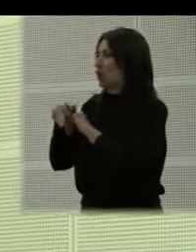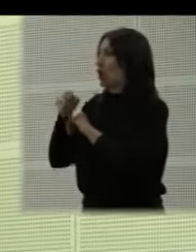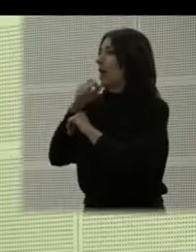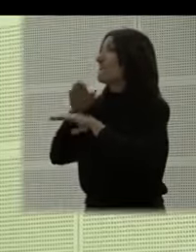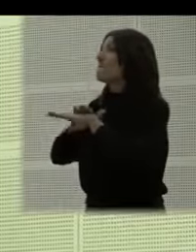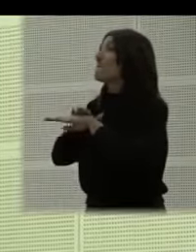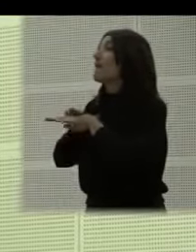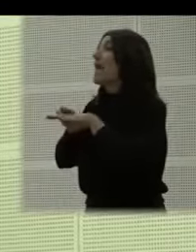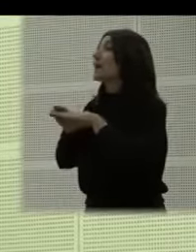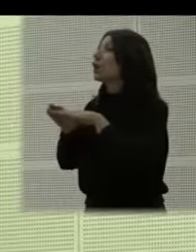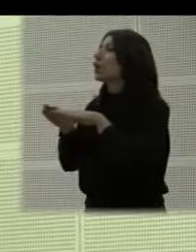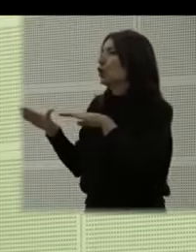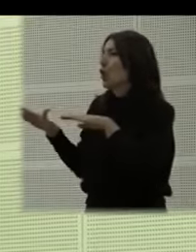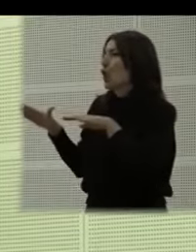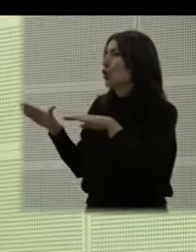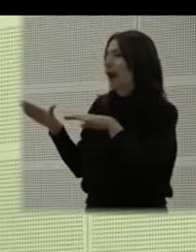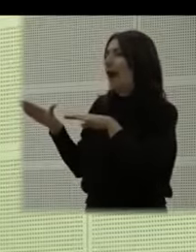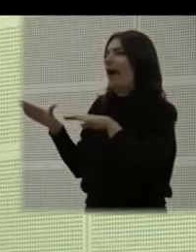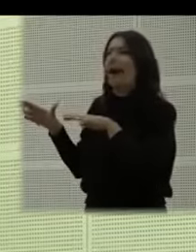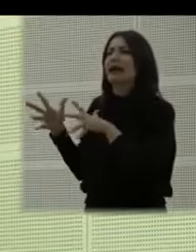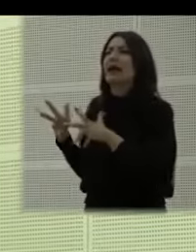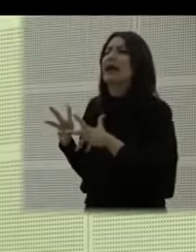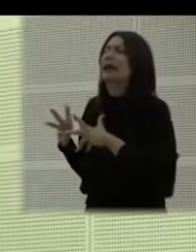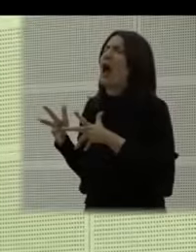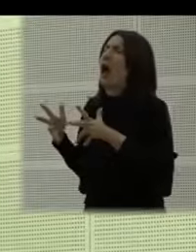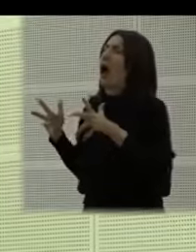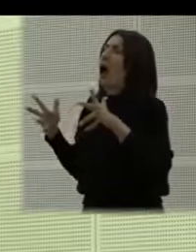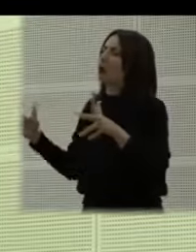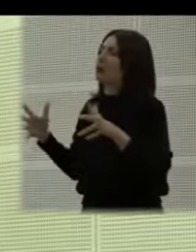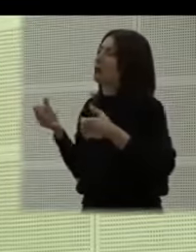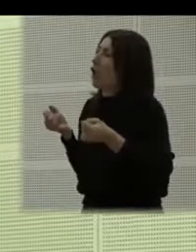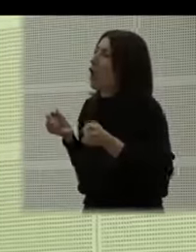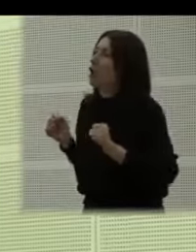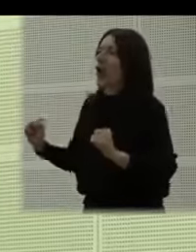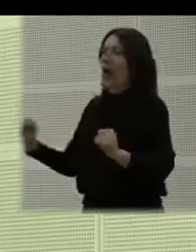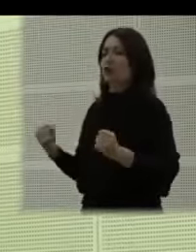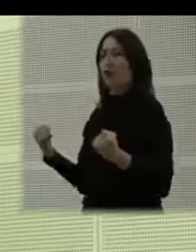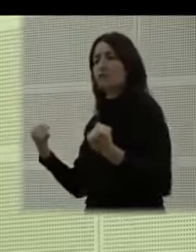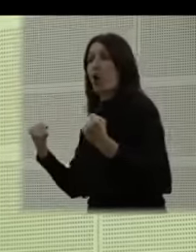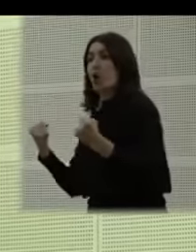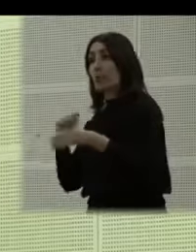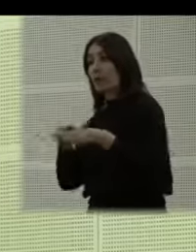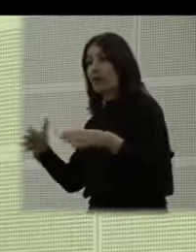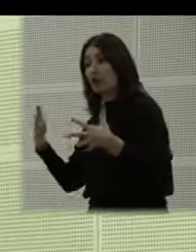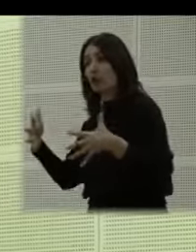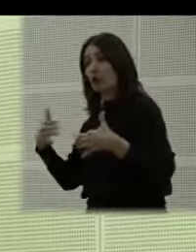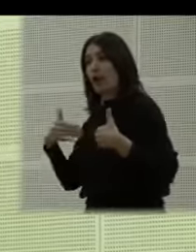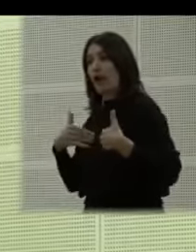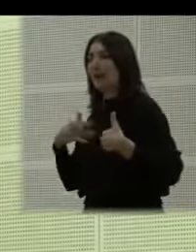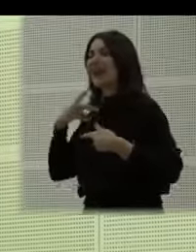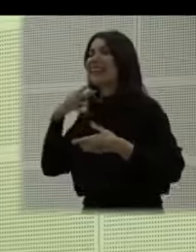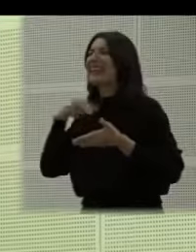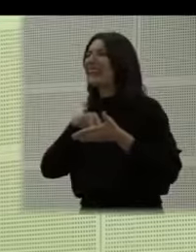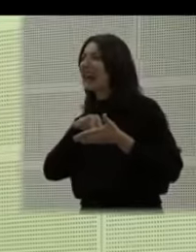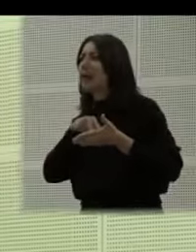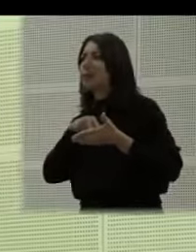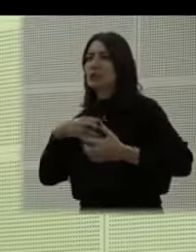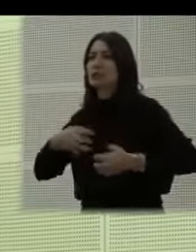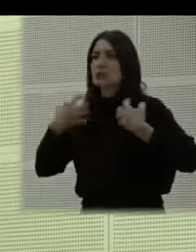Perdonare è un grande atto di coraggio, di forza. È molto più debole incazzarsi e